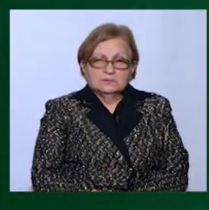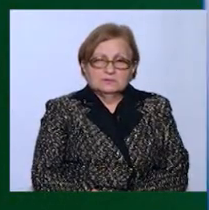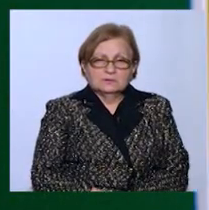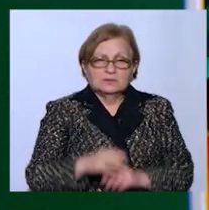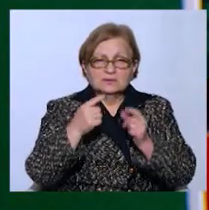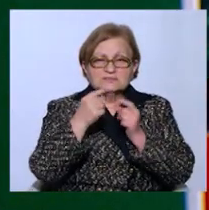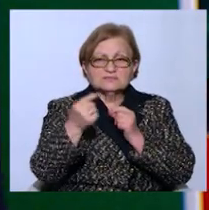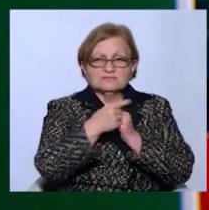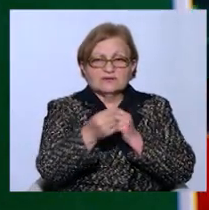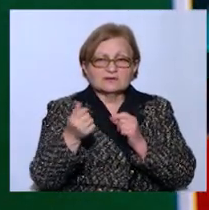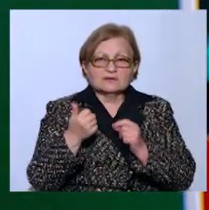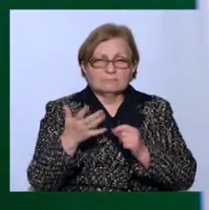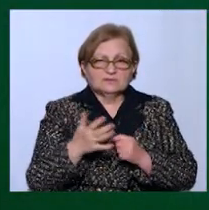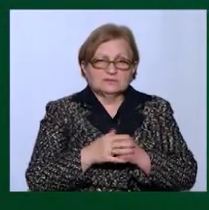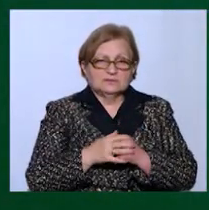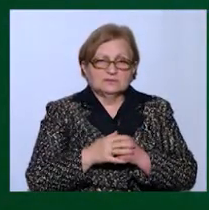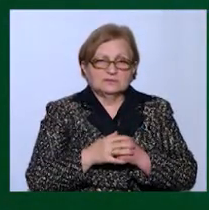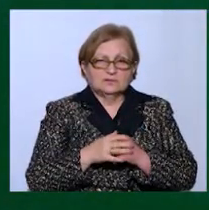წვერო რამდენი